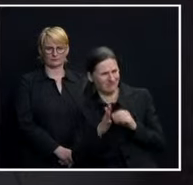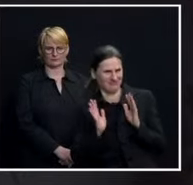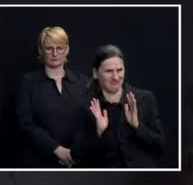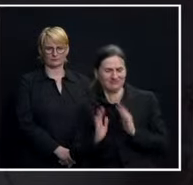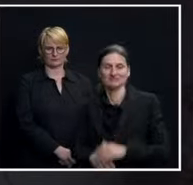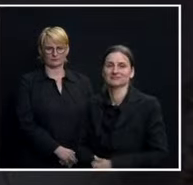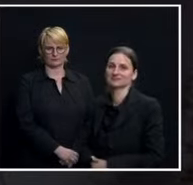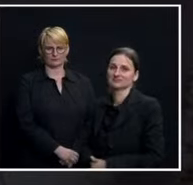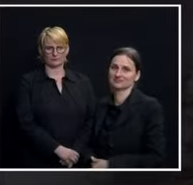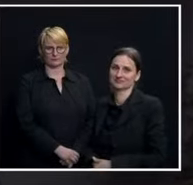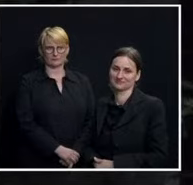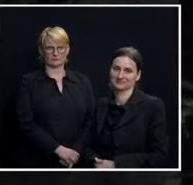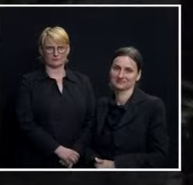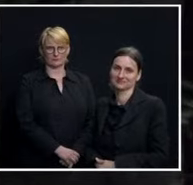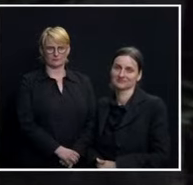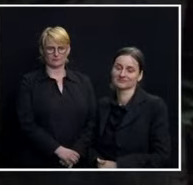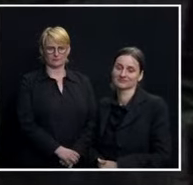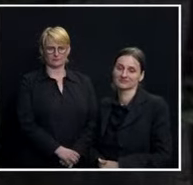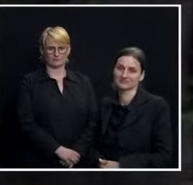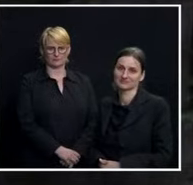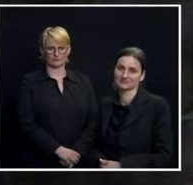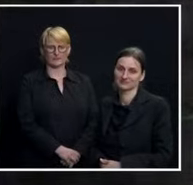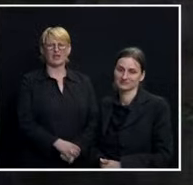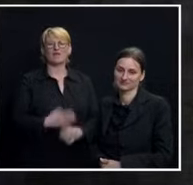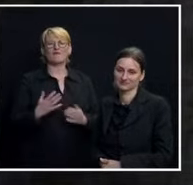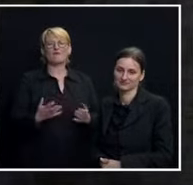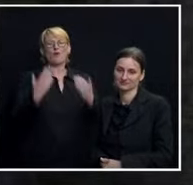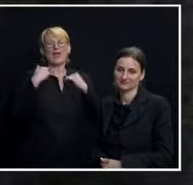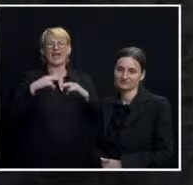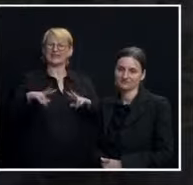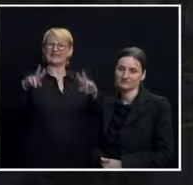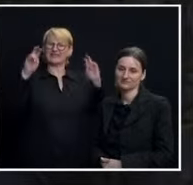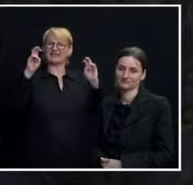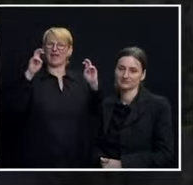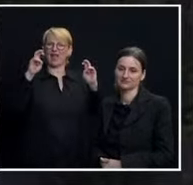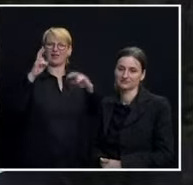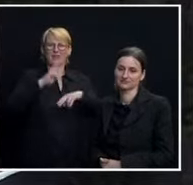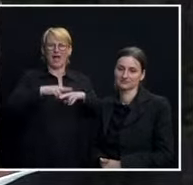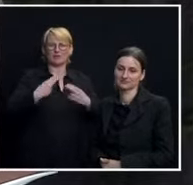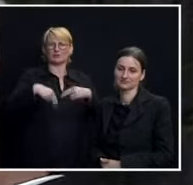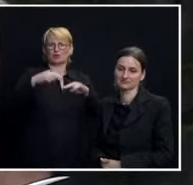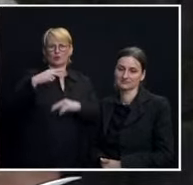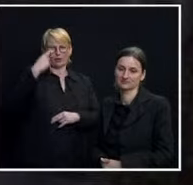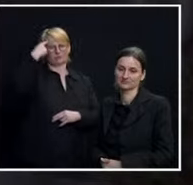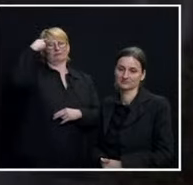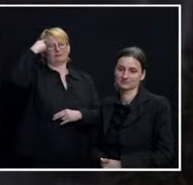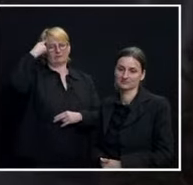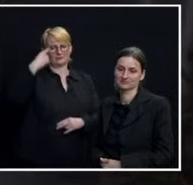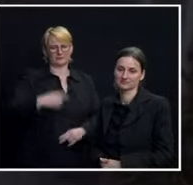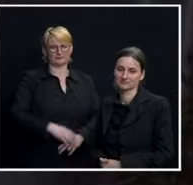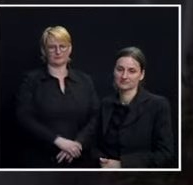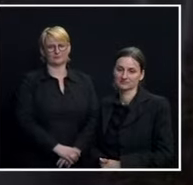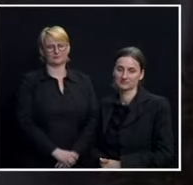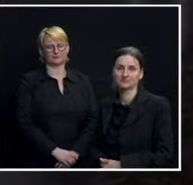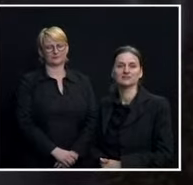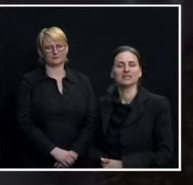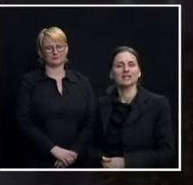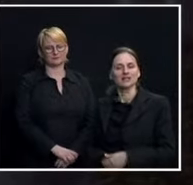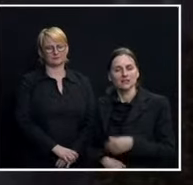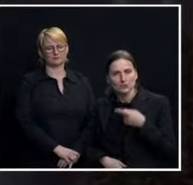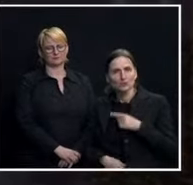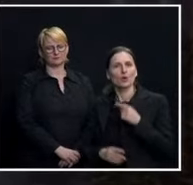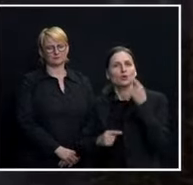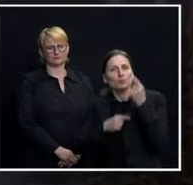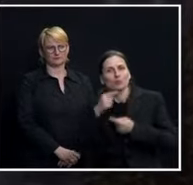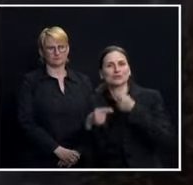Wie kam es zum Titel Rückkehr der Namen? Wie ist der Name entstanden? Eigentlich durch diesen Prozess, den ich gesagt habe, weil ich